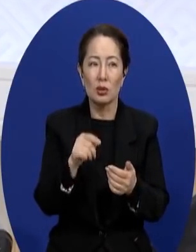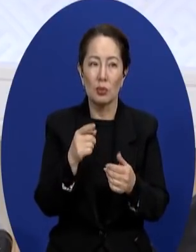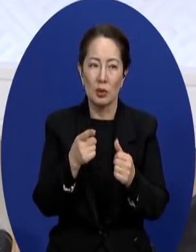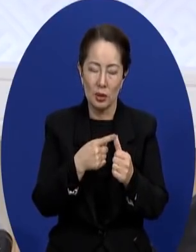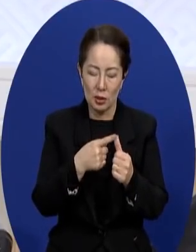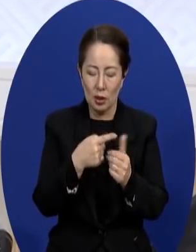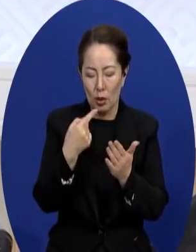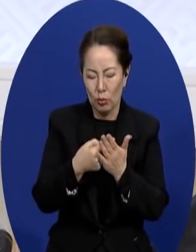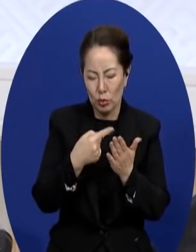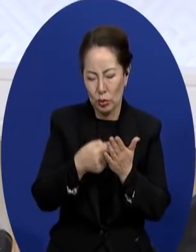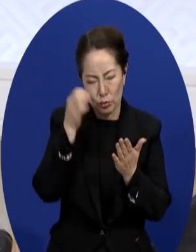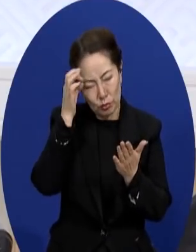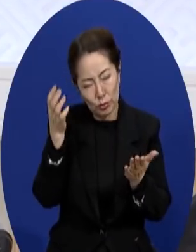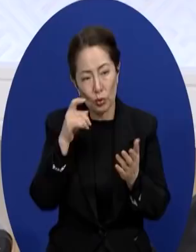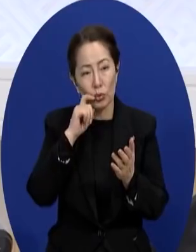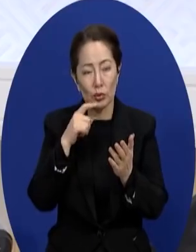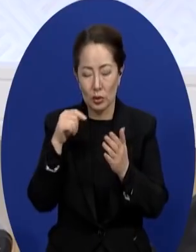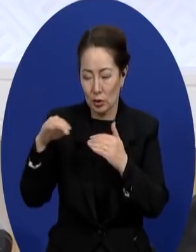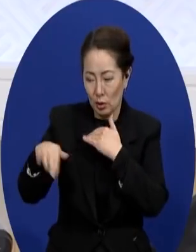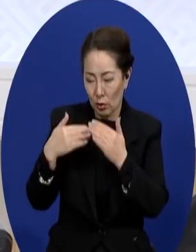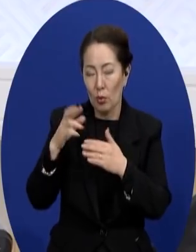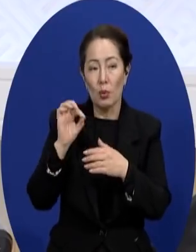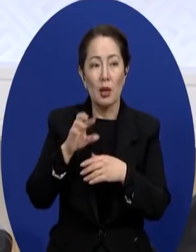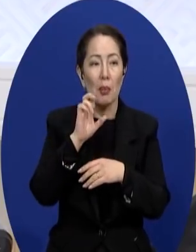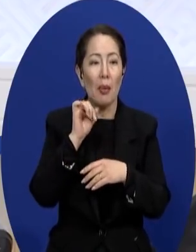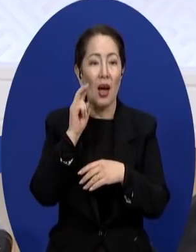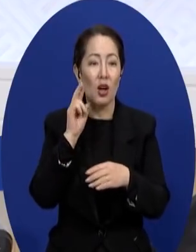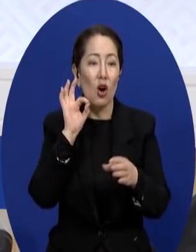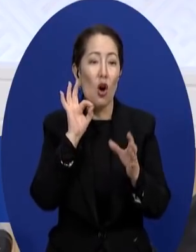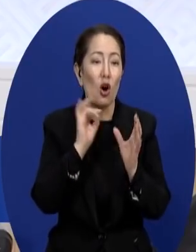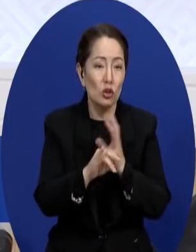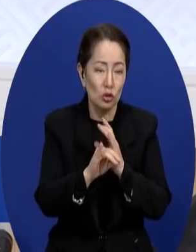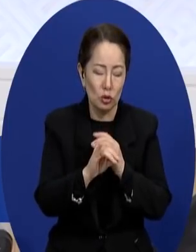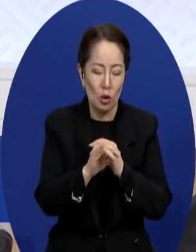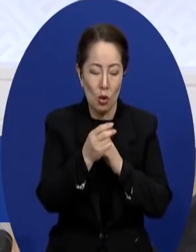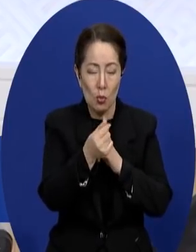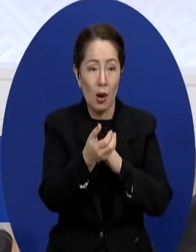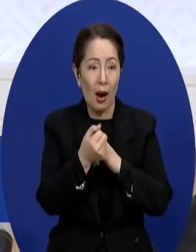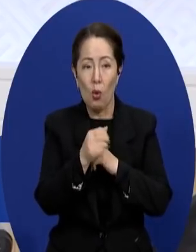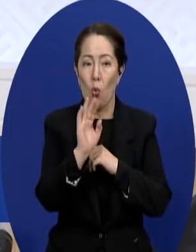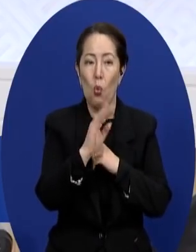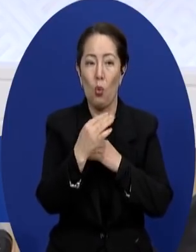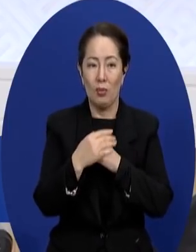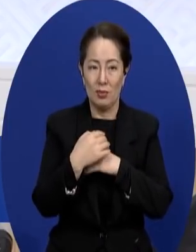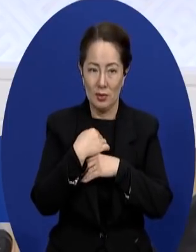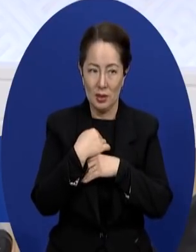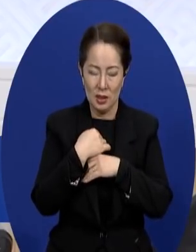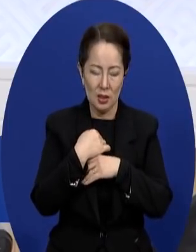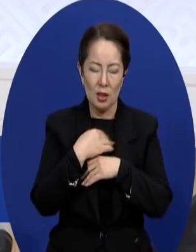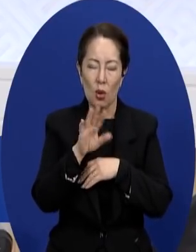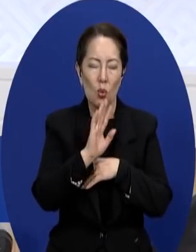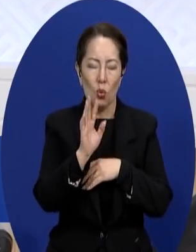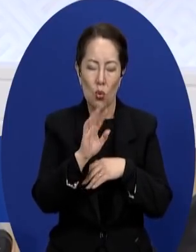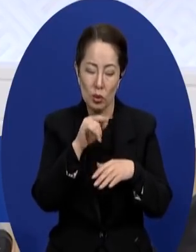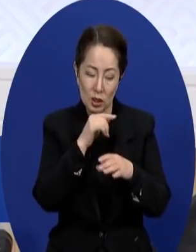бүртгүүлэхээ мэдээгүй, хүсэлтээ илэрхийлэхээ мэдээгүй байгаад банкн дээр очиод мөнгө авах гэтэл одоо боломжгүй байна гэж бид нар ажиллахгүй а тухайн